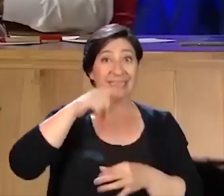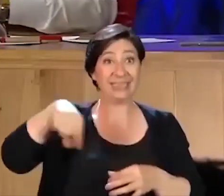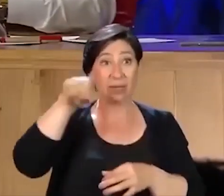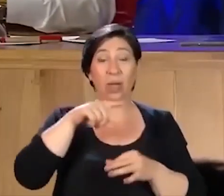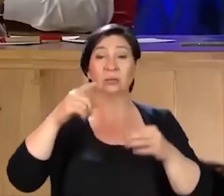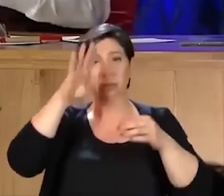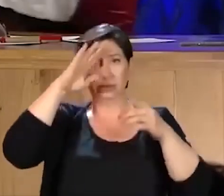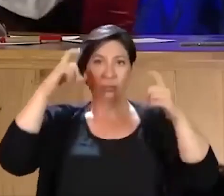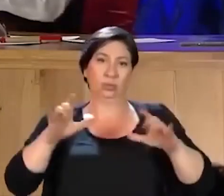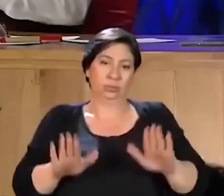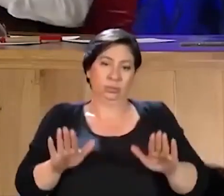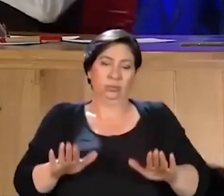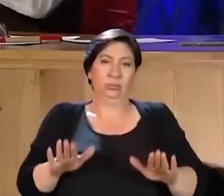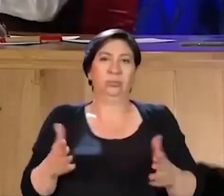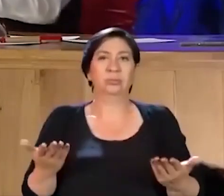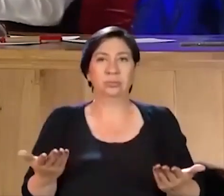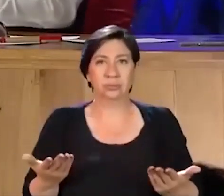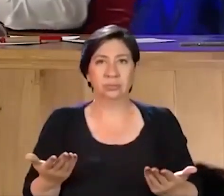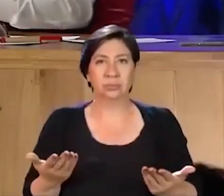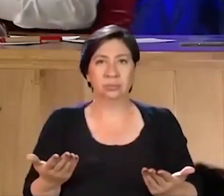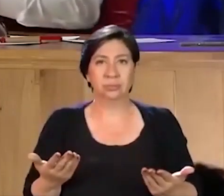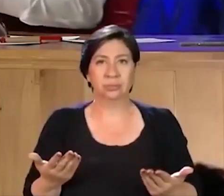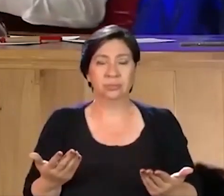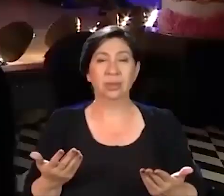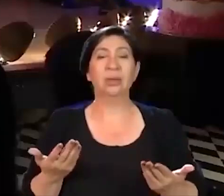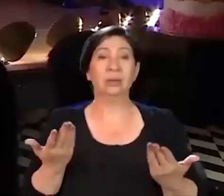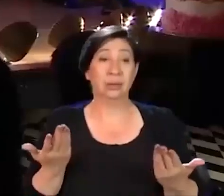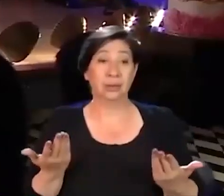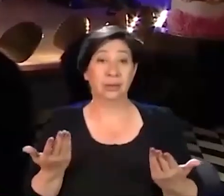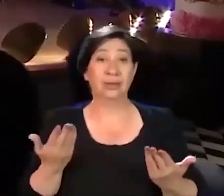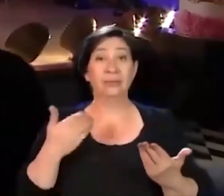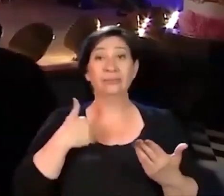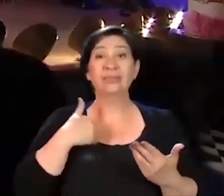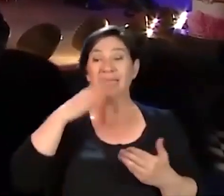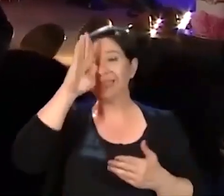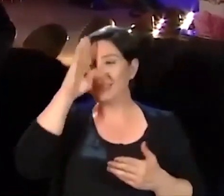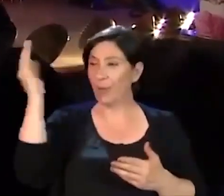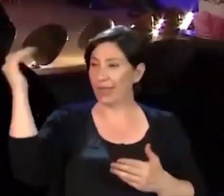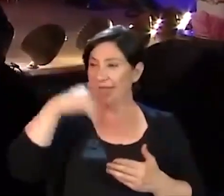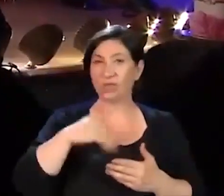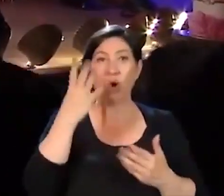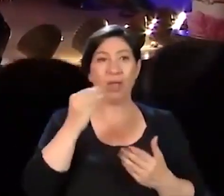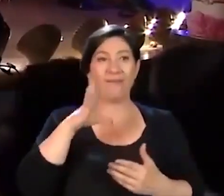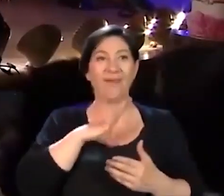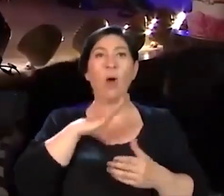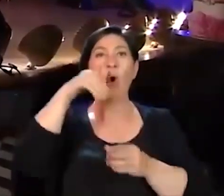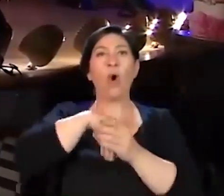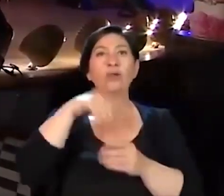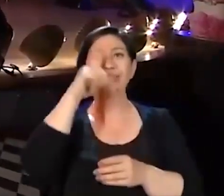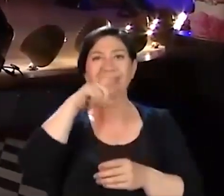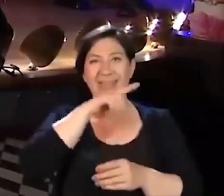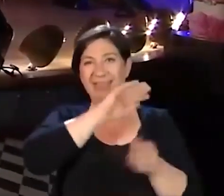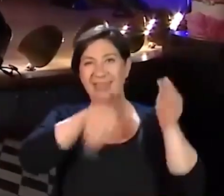büyük şehirlerdeler. Yani büyük şehirlerde dediğim İstanbul'dalar. Evet. Ve bize İstanbul'a gelecek olanlar var tekrar oy kullanmak